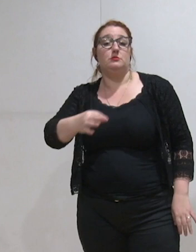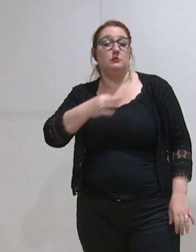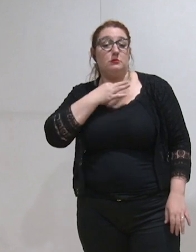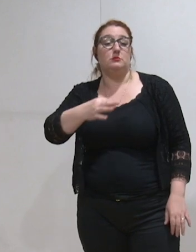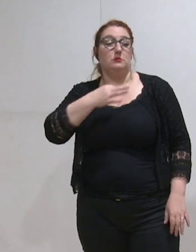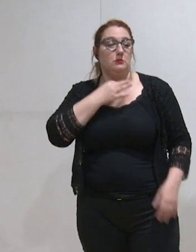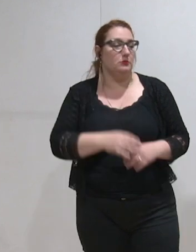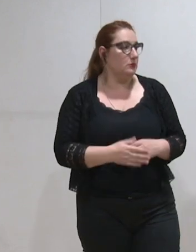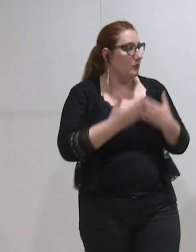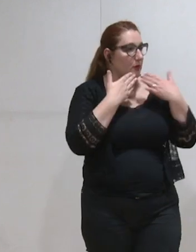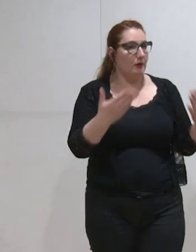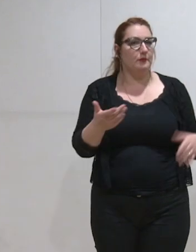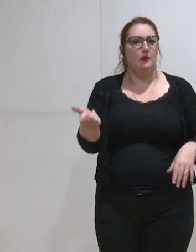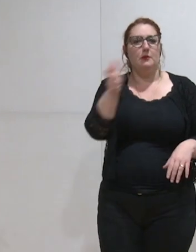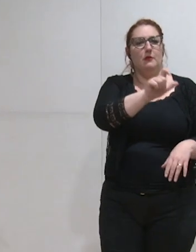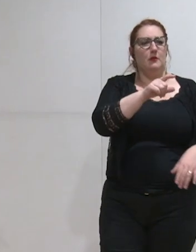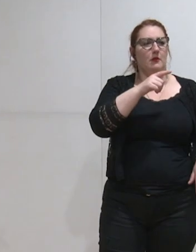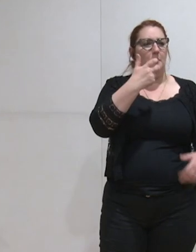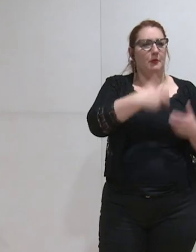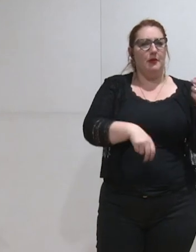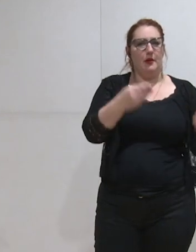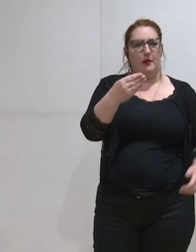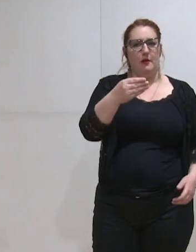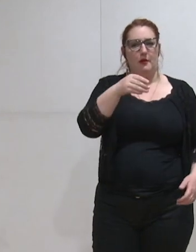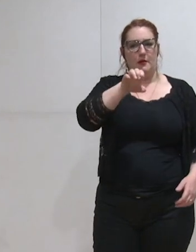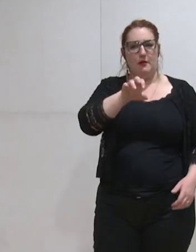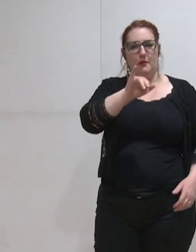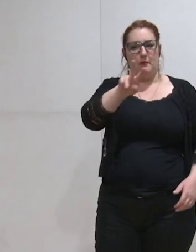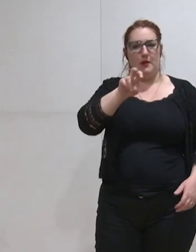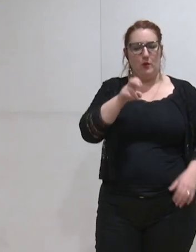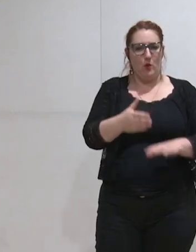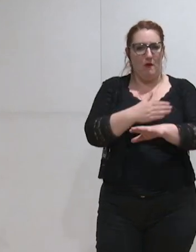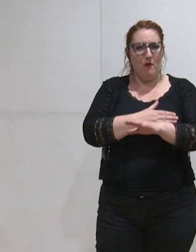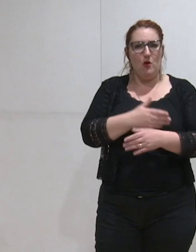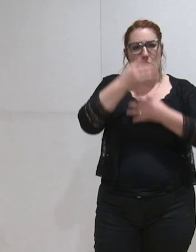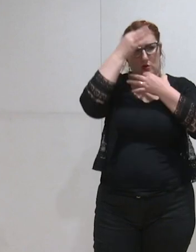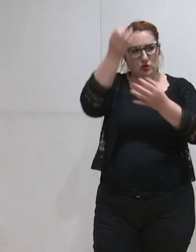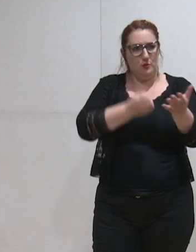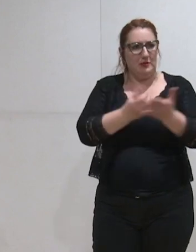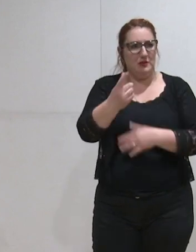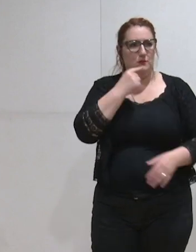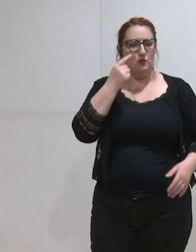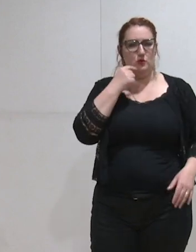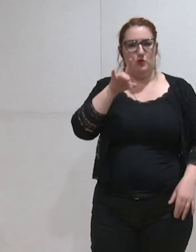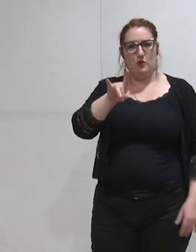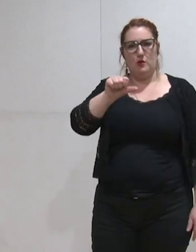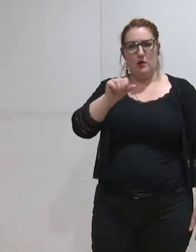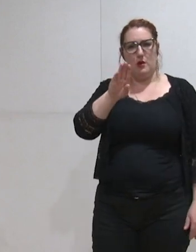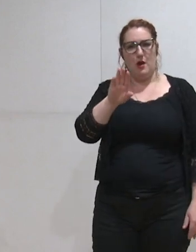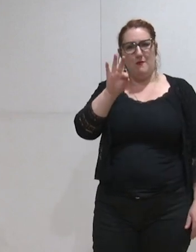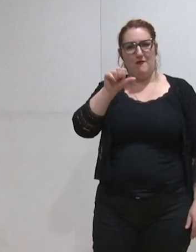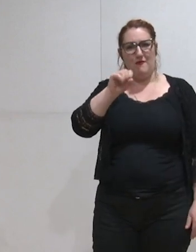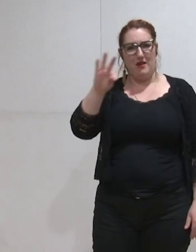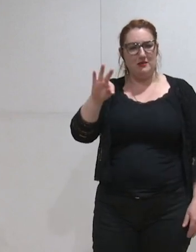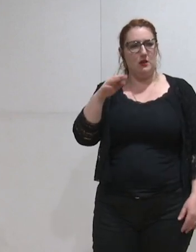merci avant de passer la parole à Pierre Merot je précise que Klaus apfast en tant que président de la